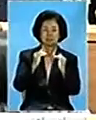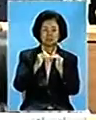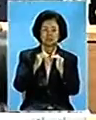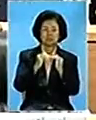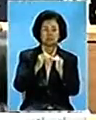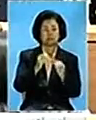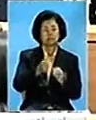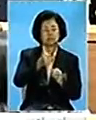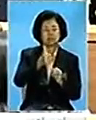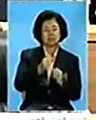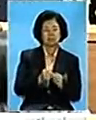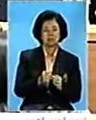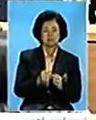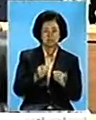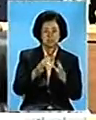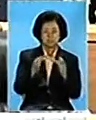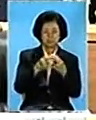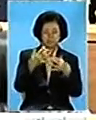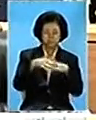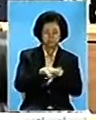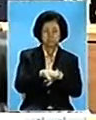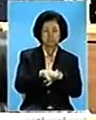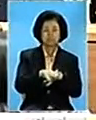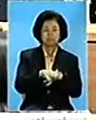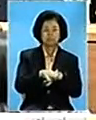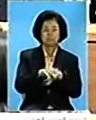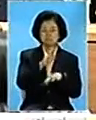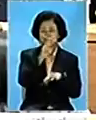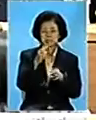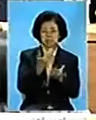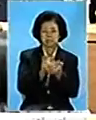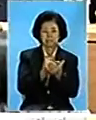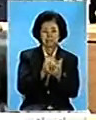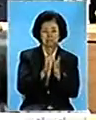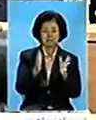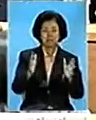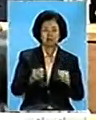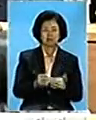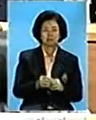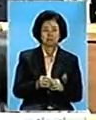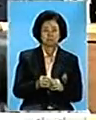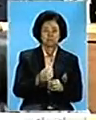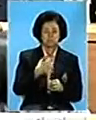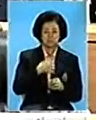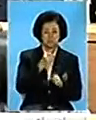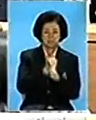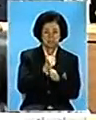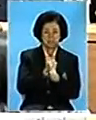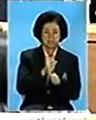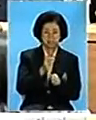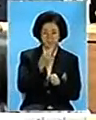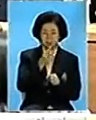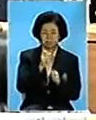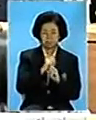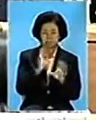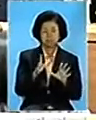2เรื่องความปรองดองก็อยู่ในยุทธศาสตร์ของท่านซึ่งใช้เงินเยอะอันดับ2นี่ครับแต่ละโครงการเนี่ยอยากให้ท่านทำเป็นกิจลักษณะ